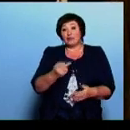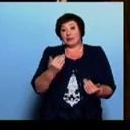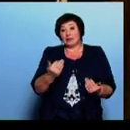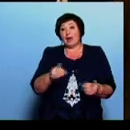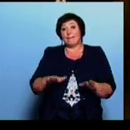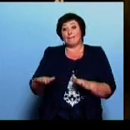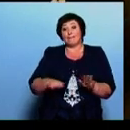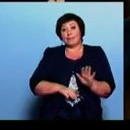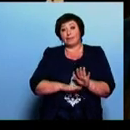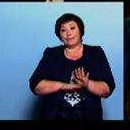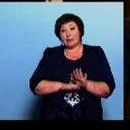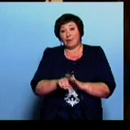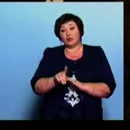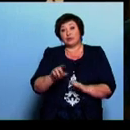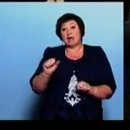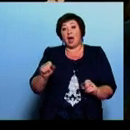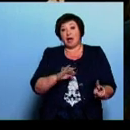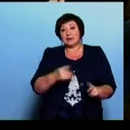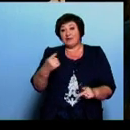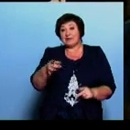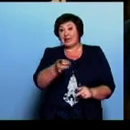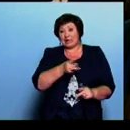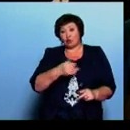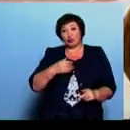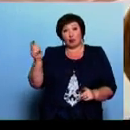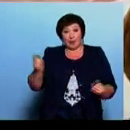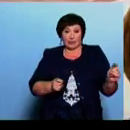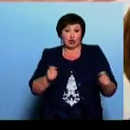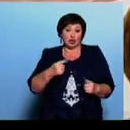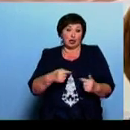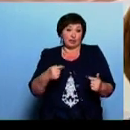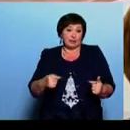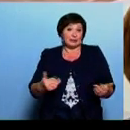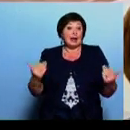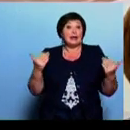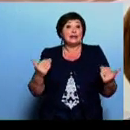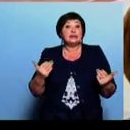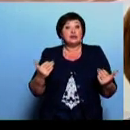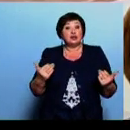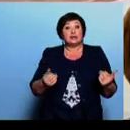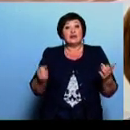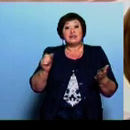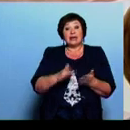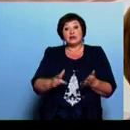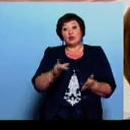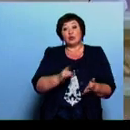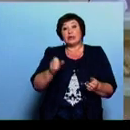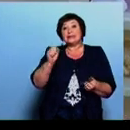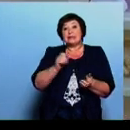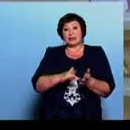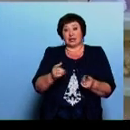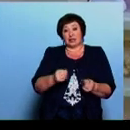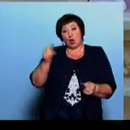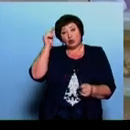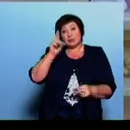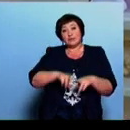проводятся в тех регионах, откуда у нас приезжали ребята. Сейчас Дом дружбы становится еще и ресурсным центром, где обучают специалистов